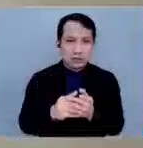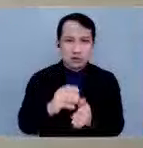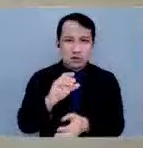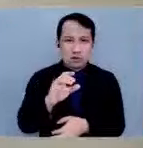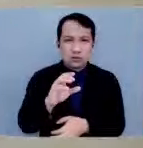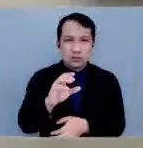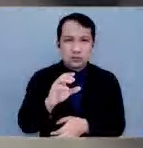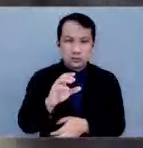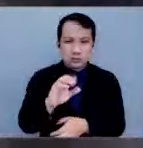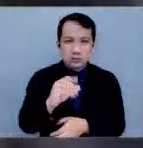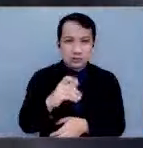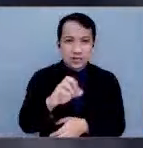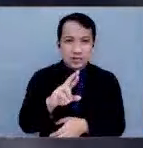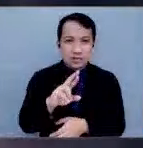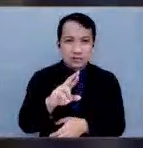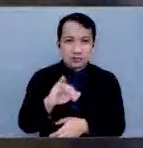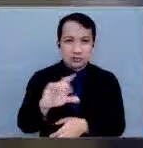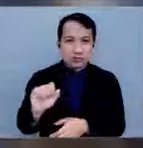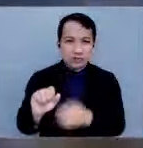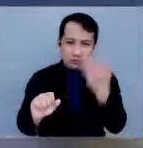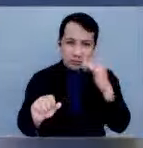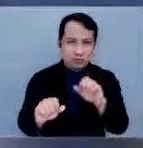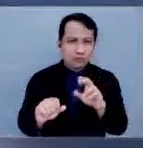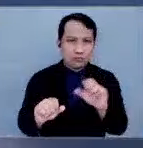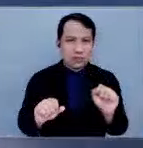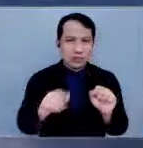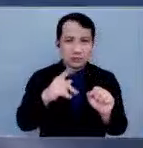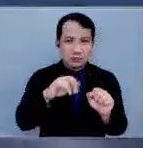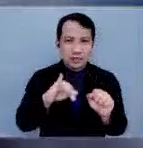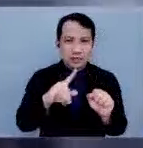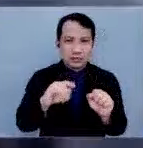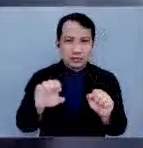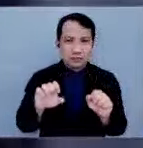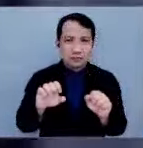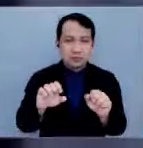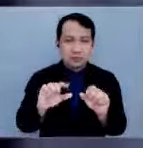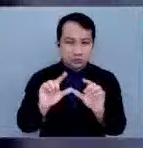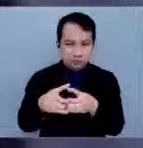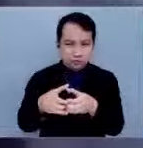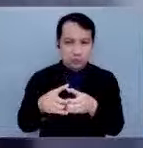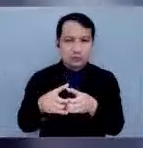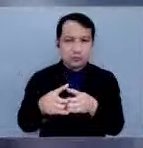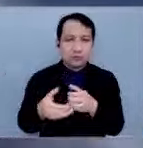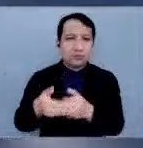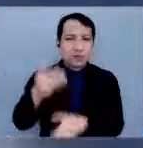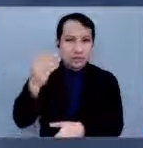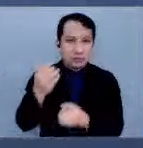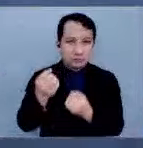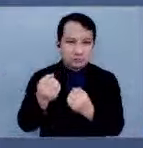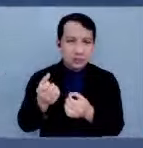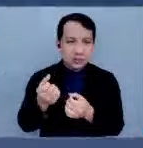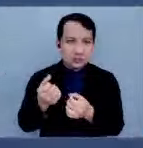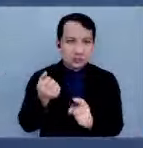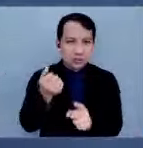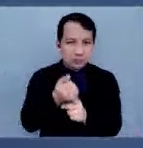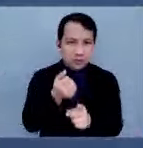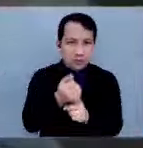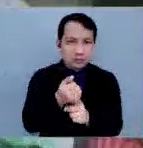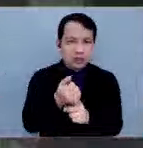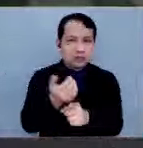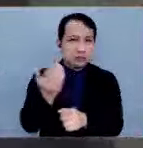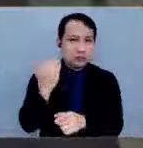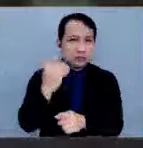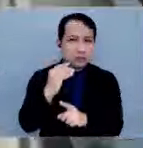Somali pirates ang mga nang-hijack, pero ayon sa mga otoridad, tumaas ang bilang ng hijacking incidents mula noong